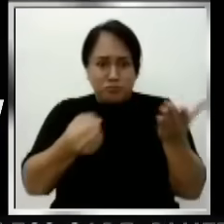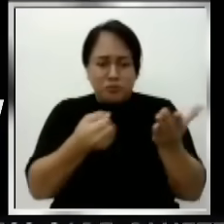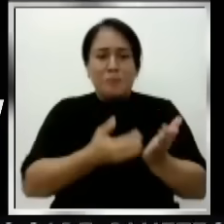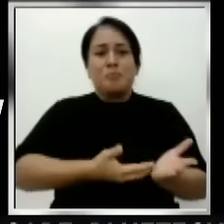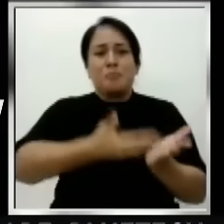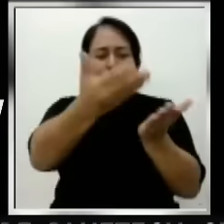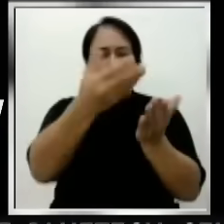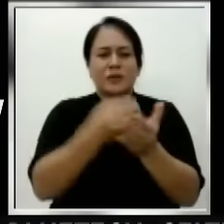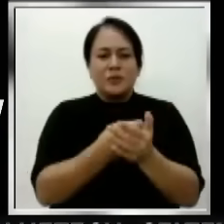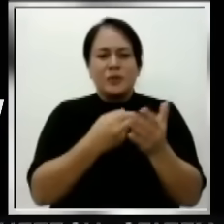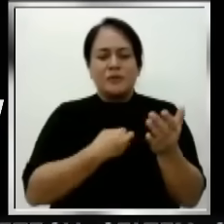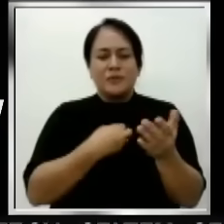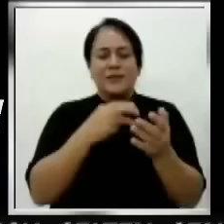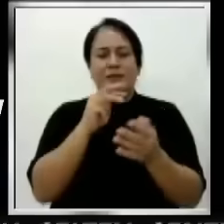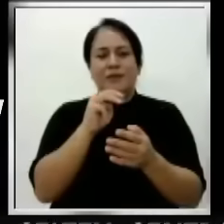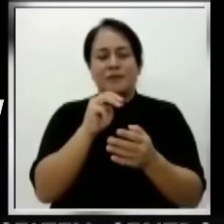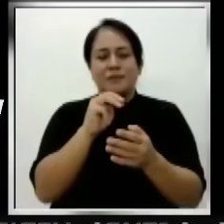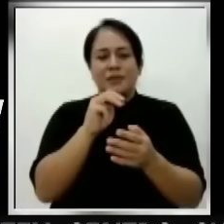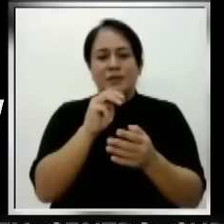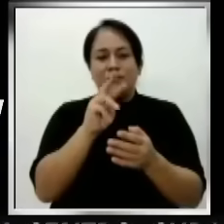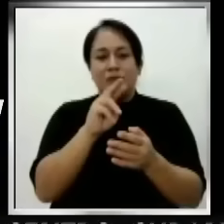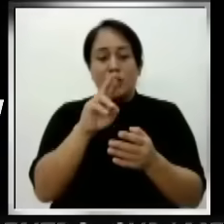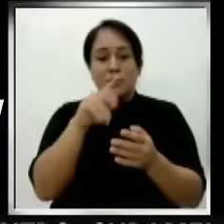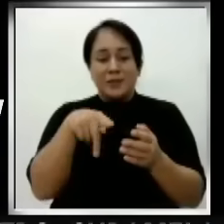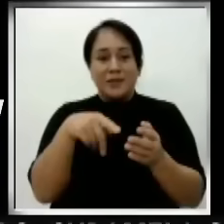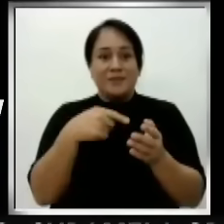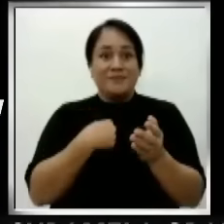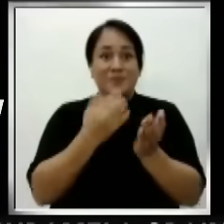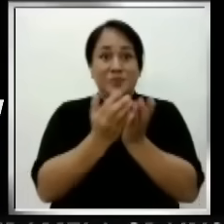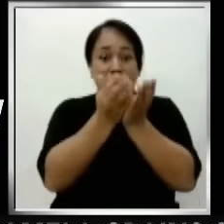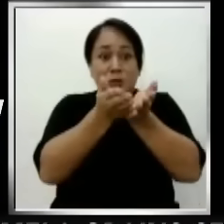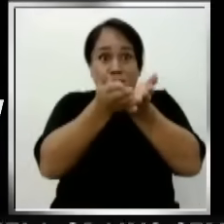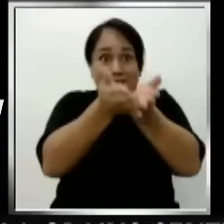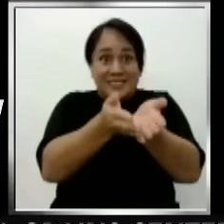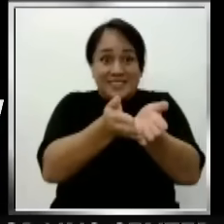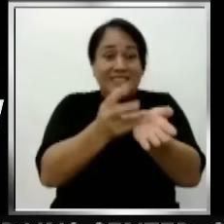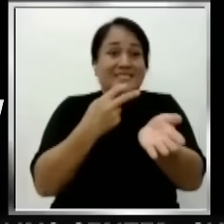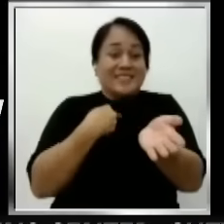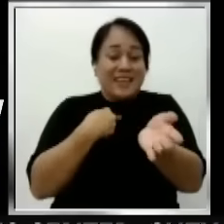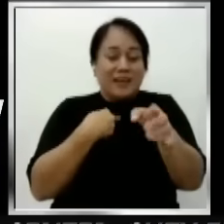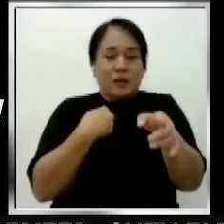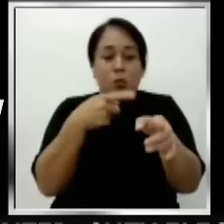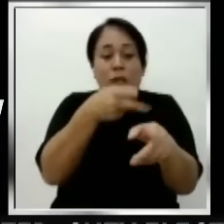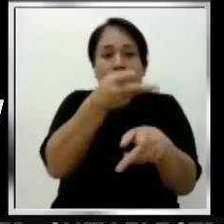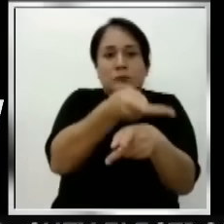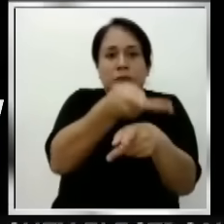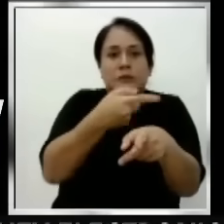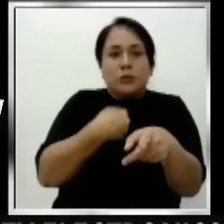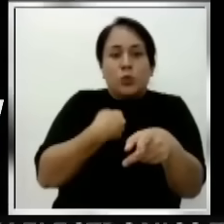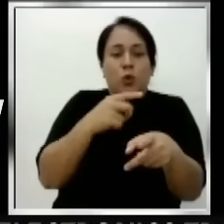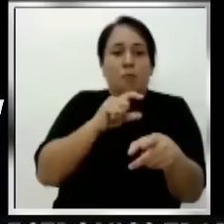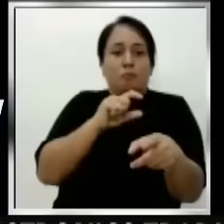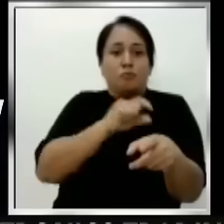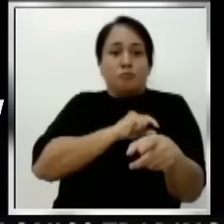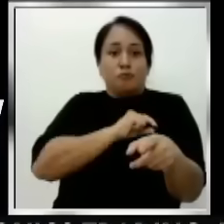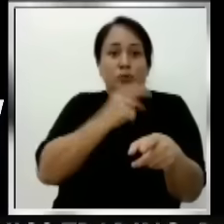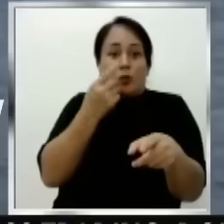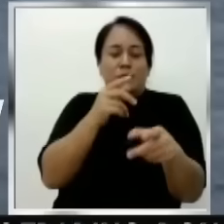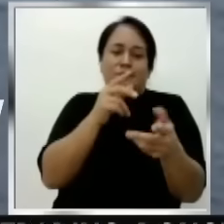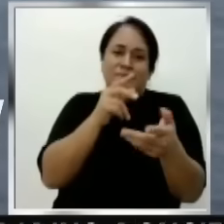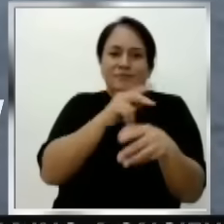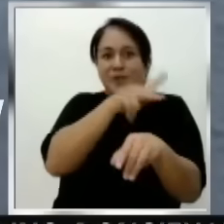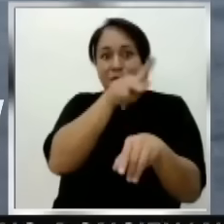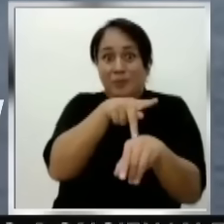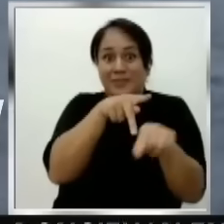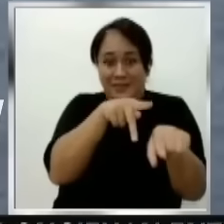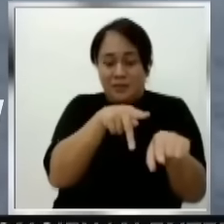Sierra Madre, ang barkong nakasadsad sa Ayungin Shoal na nagsisilbing outpost ng Pilipinas sa Ayungin Shoal. Sa di kalayuan makikita